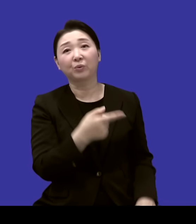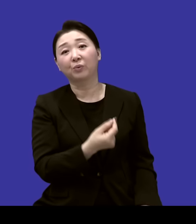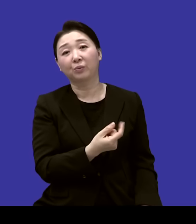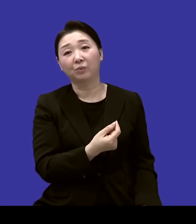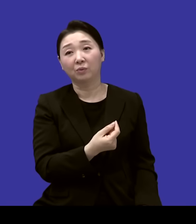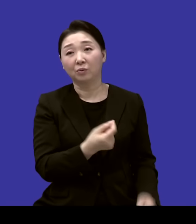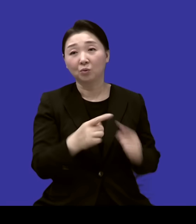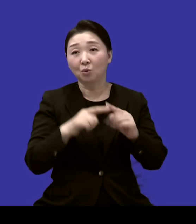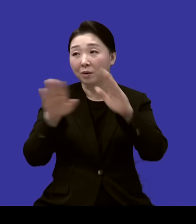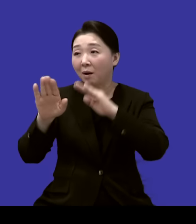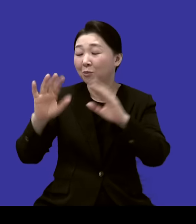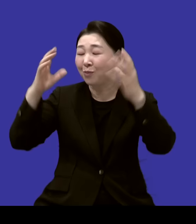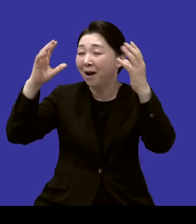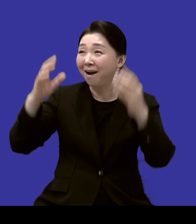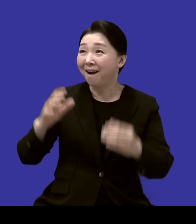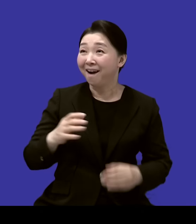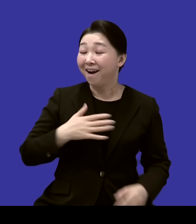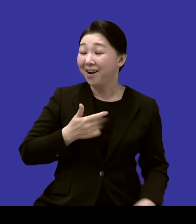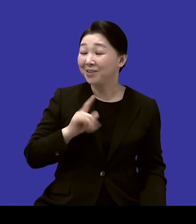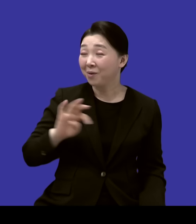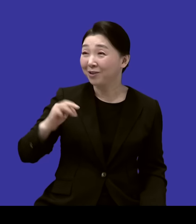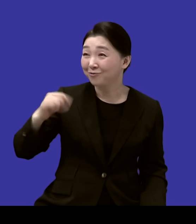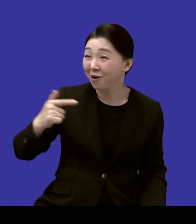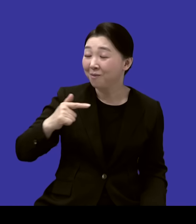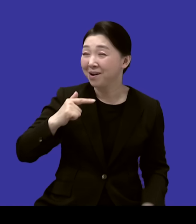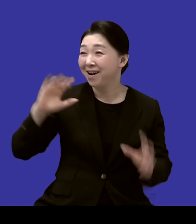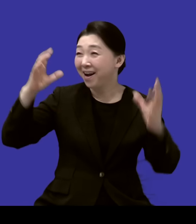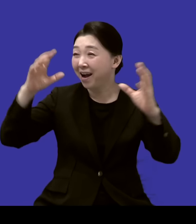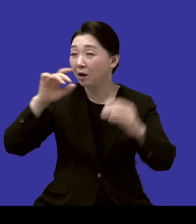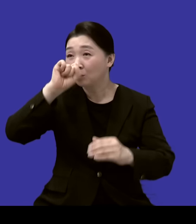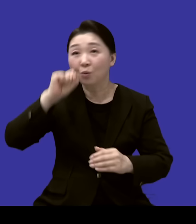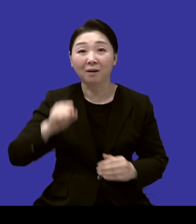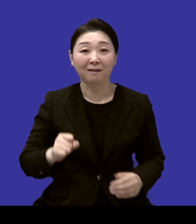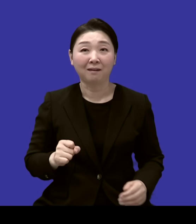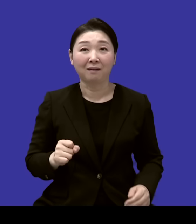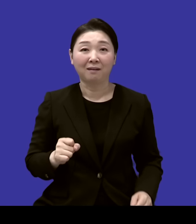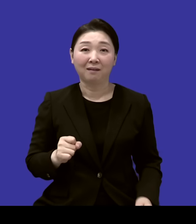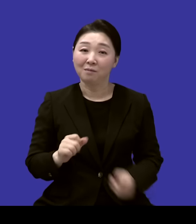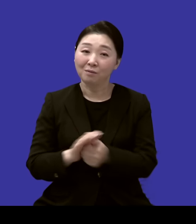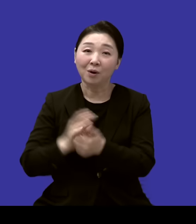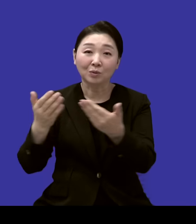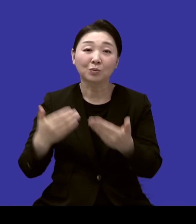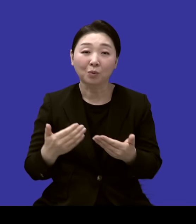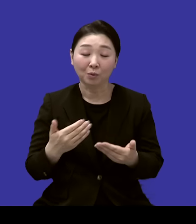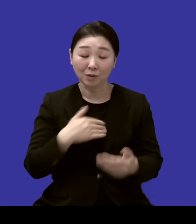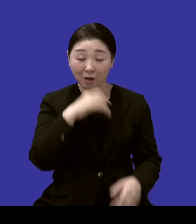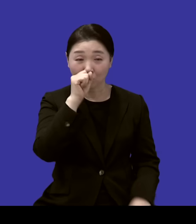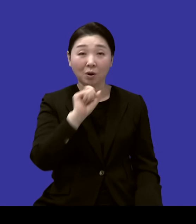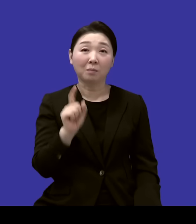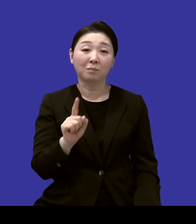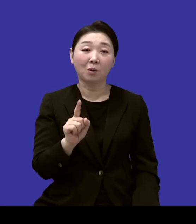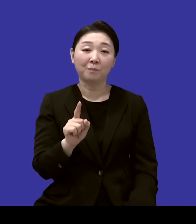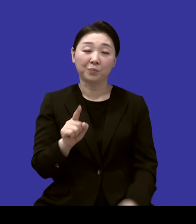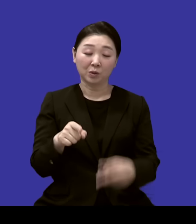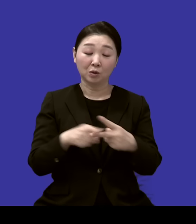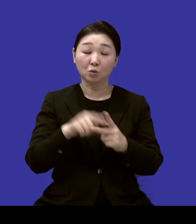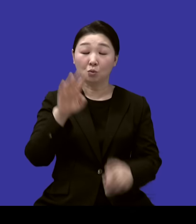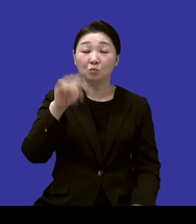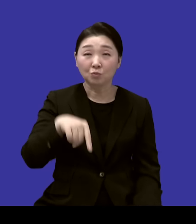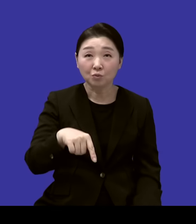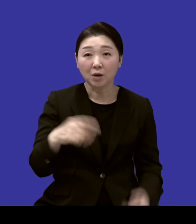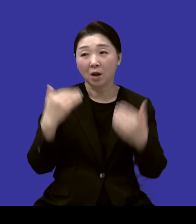예, 거기 예, 가니까 맞아요. 다 황준년이다 이렇게 예. 맞아주고 제가 얼마나 좋았는지 초등부인데 예. 본 예배